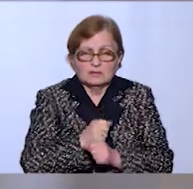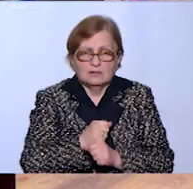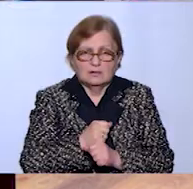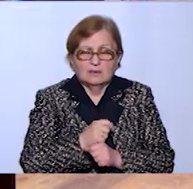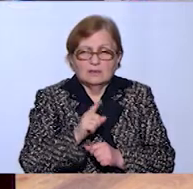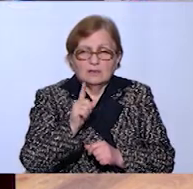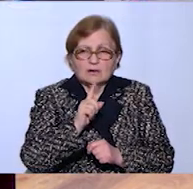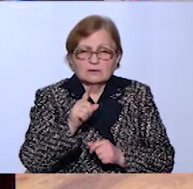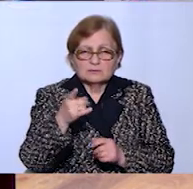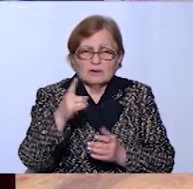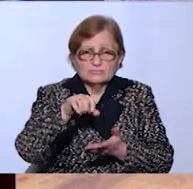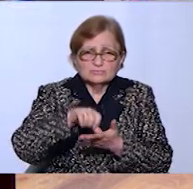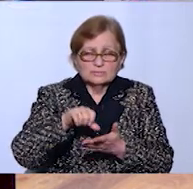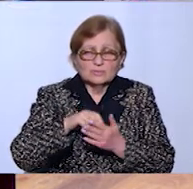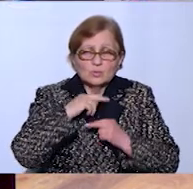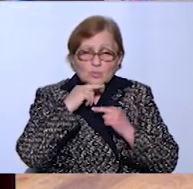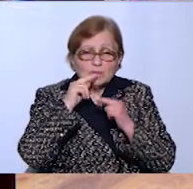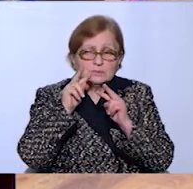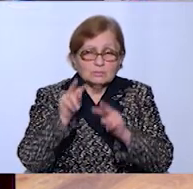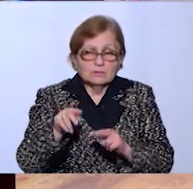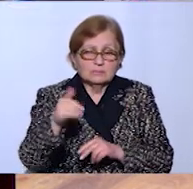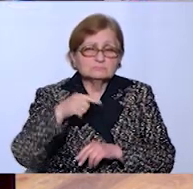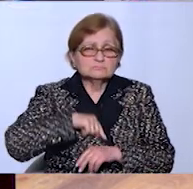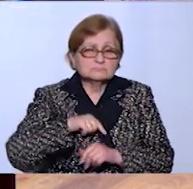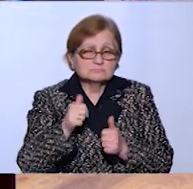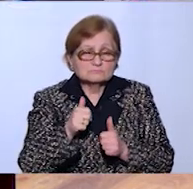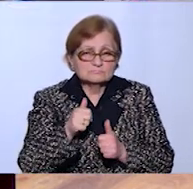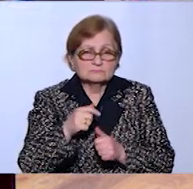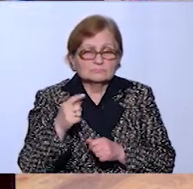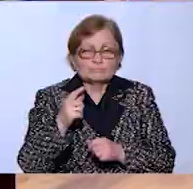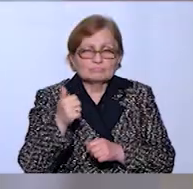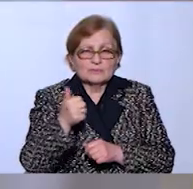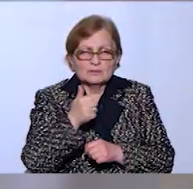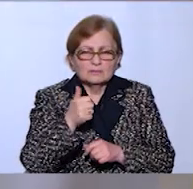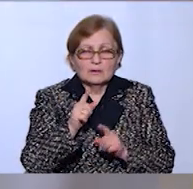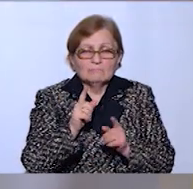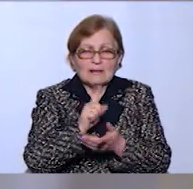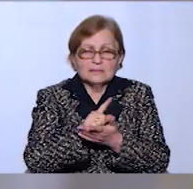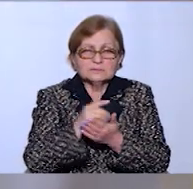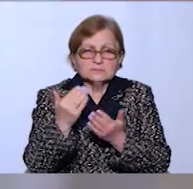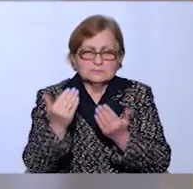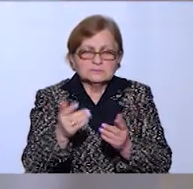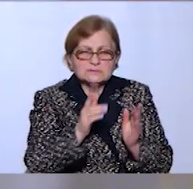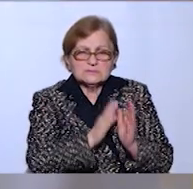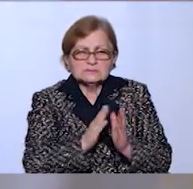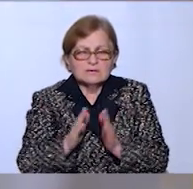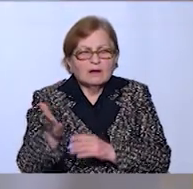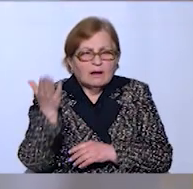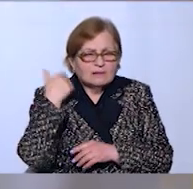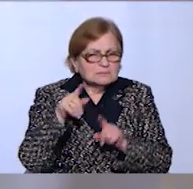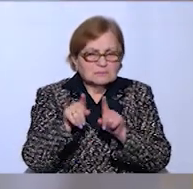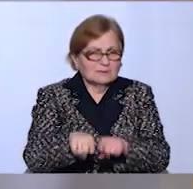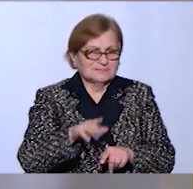ეხლა გამოვლინდა როგორც პრობლემა. პირველი, ეს არის ძალიან მნიშვნელოვანი ფაქტორი. მეორე, ის რომ თუ კი ესეთი ქცევები არის, მაგალითად